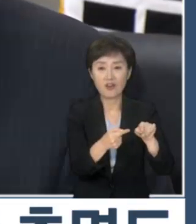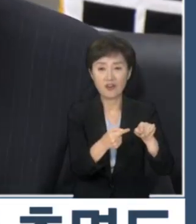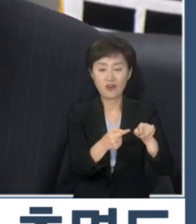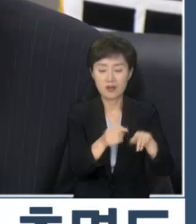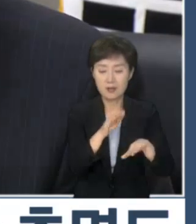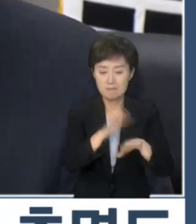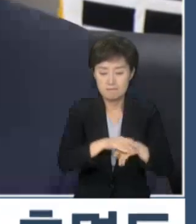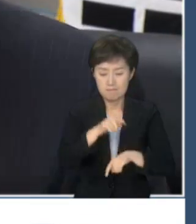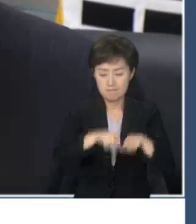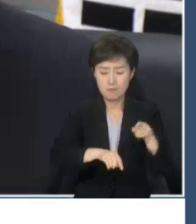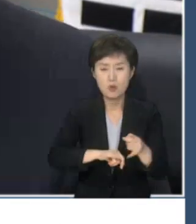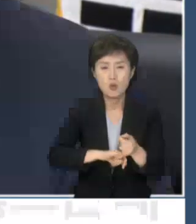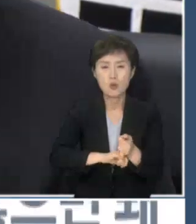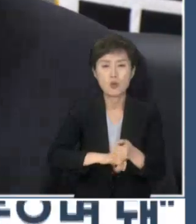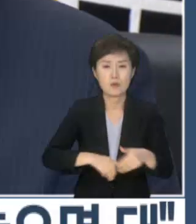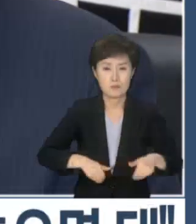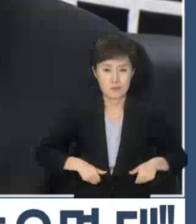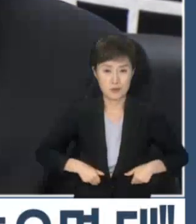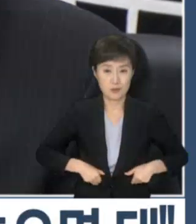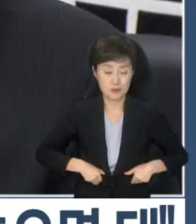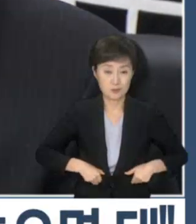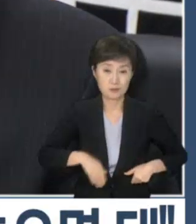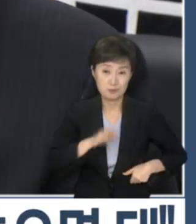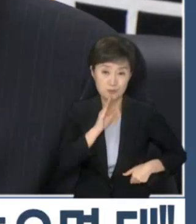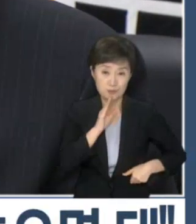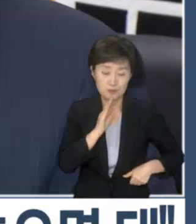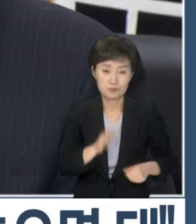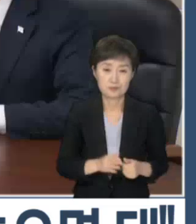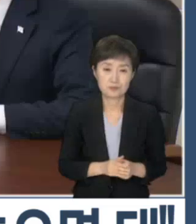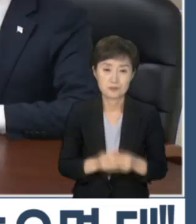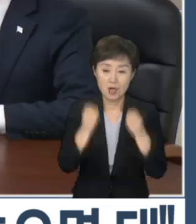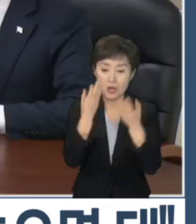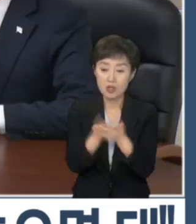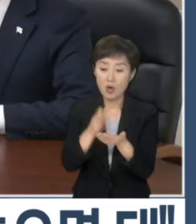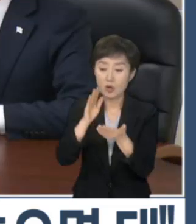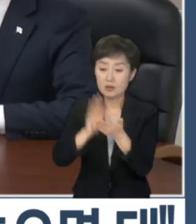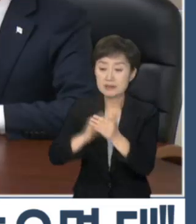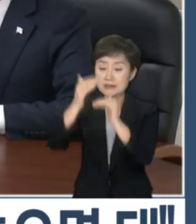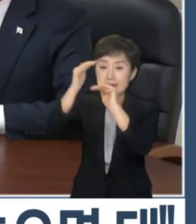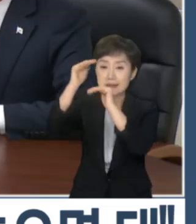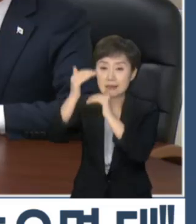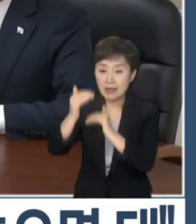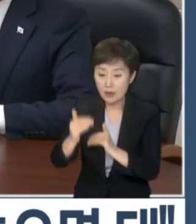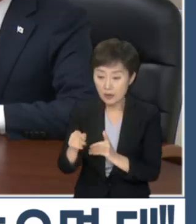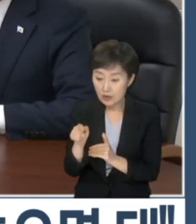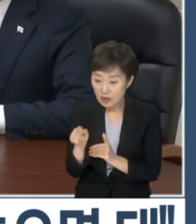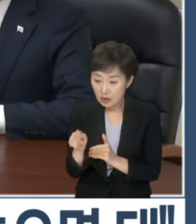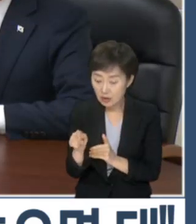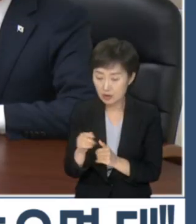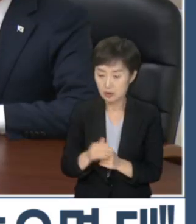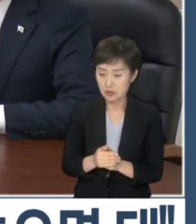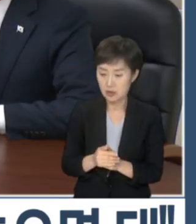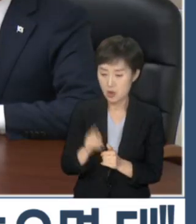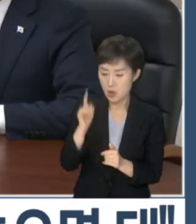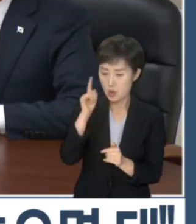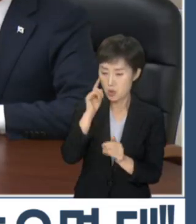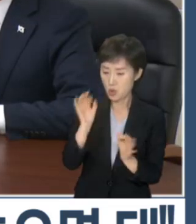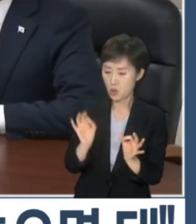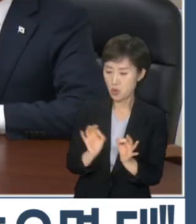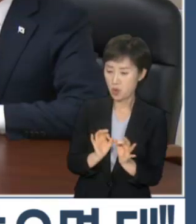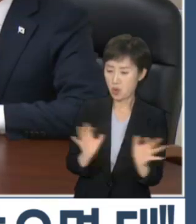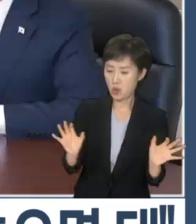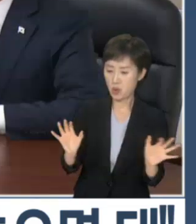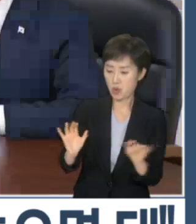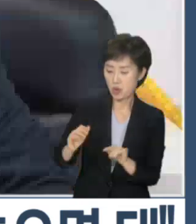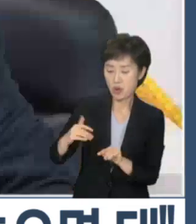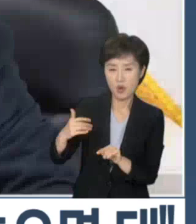그만큼 혁신안 나온 혁신안을 받아들여야 될 것이겠지만 혁신안 자체가 매우 파격적이고